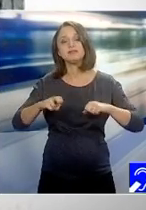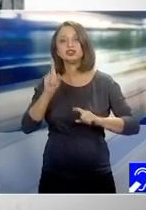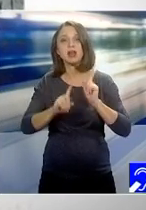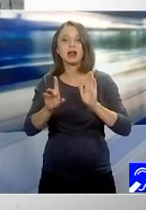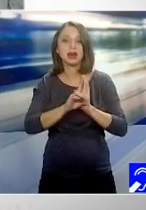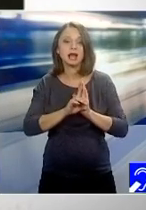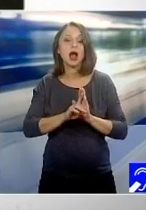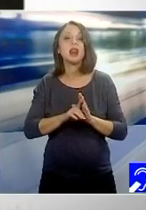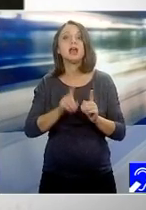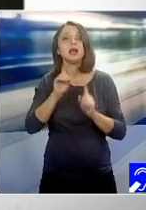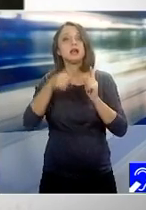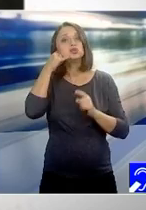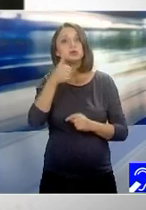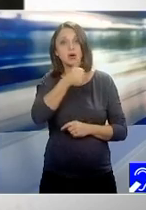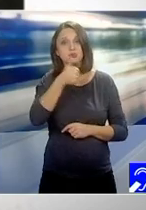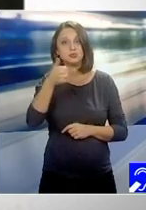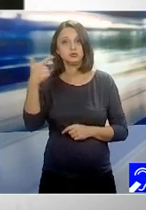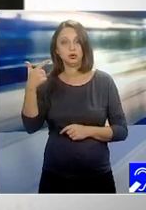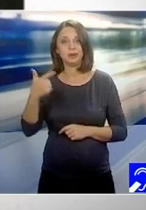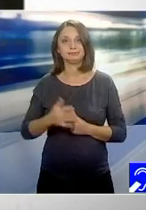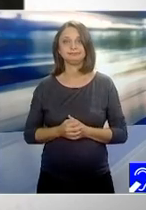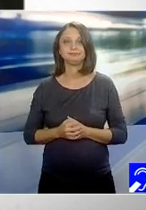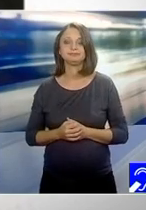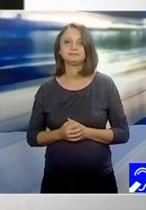apel la numărul de urgență 112.